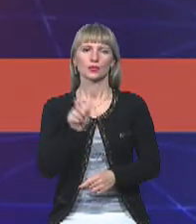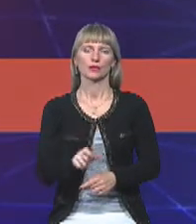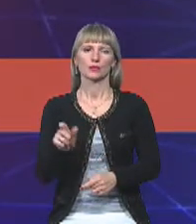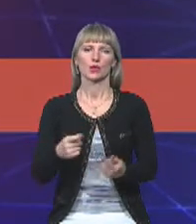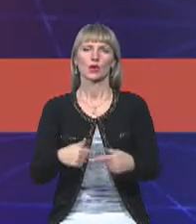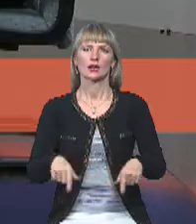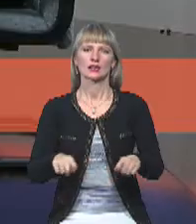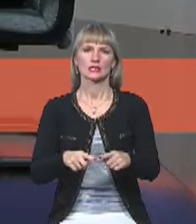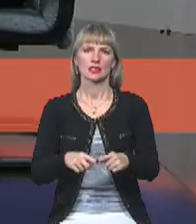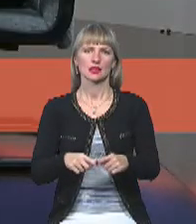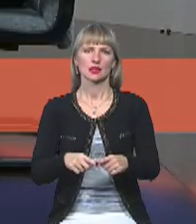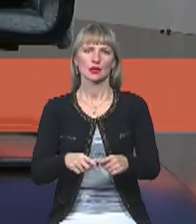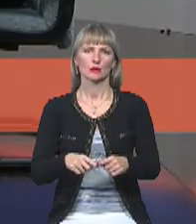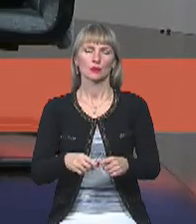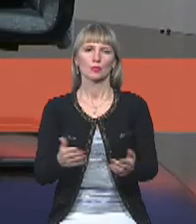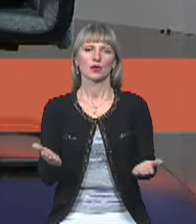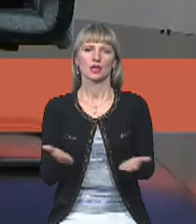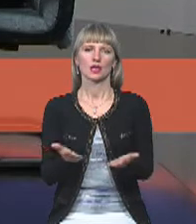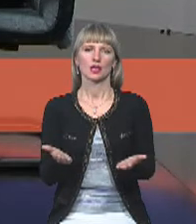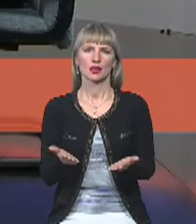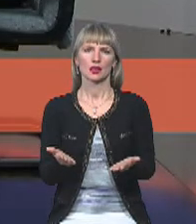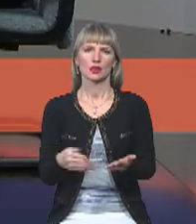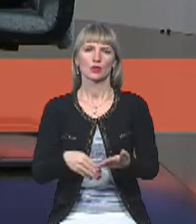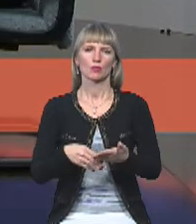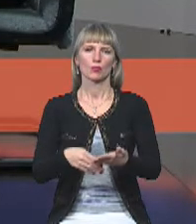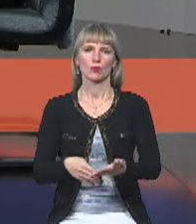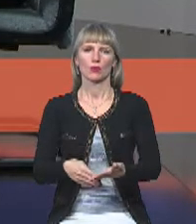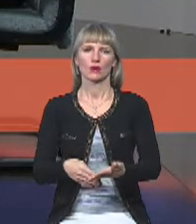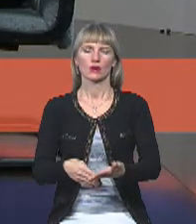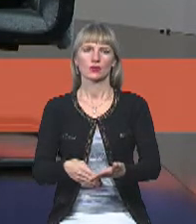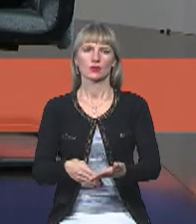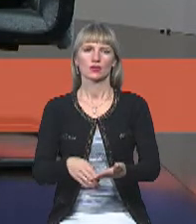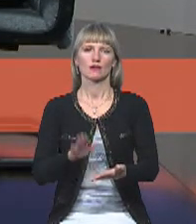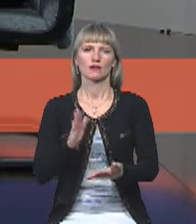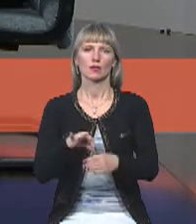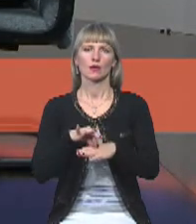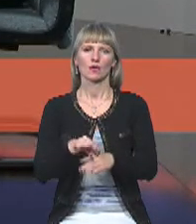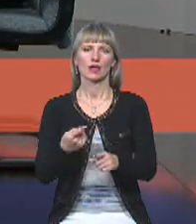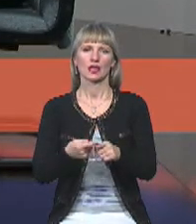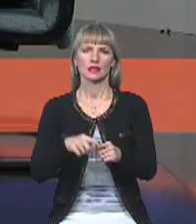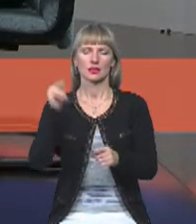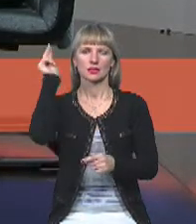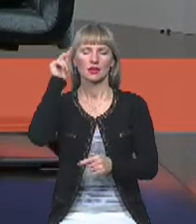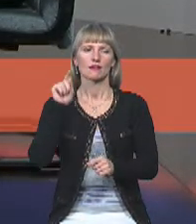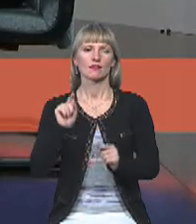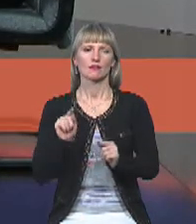громадським організаціям, які допомагають в проведенні цих занять.